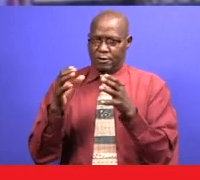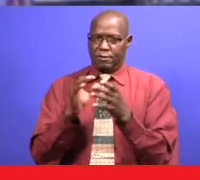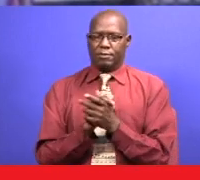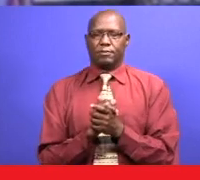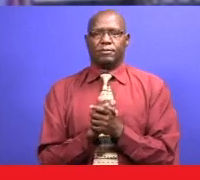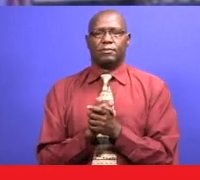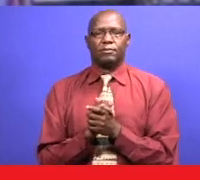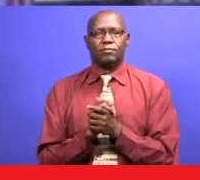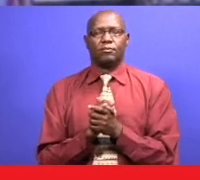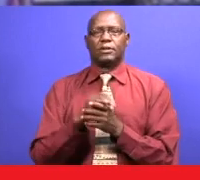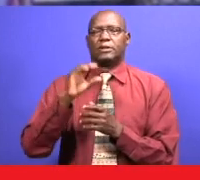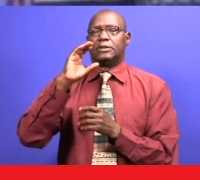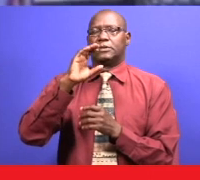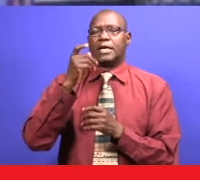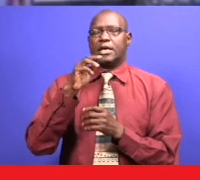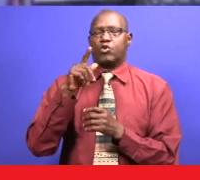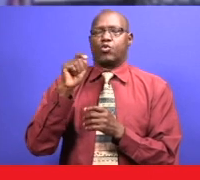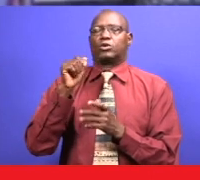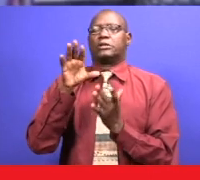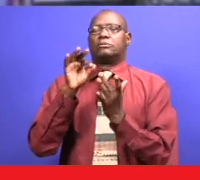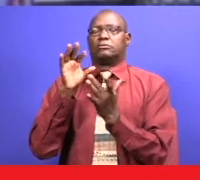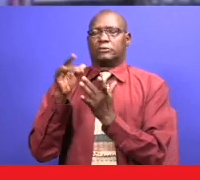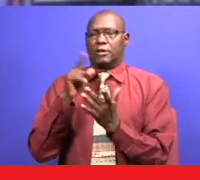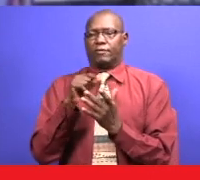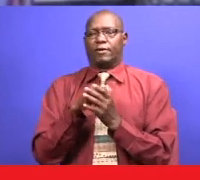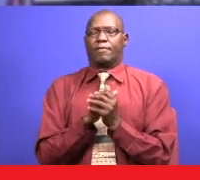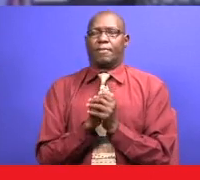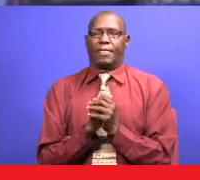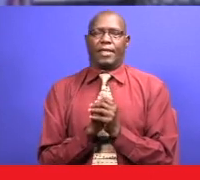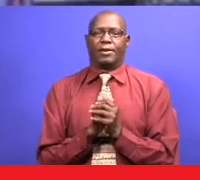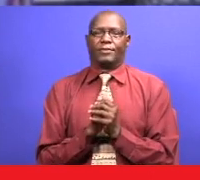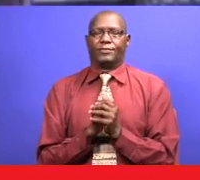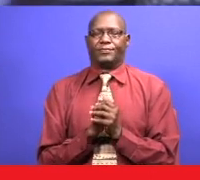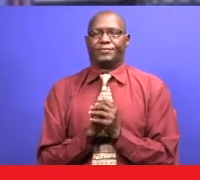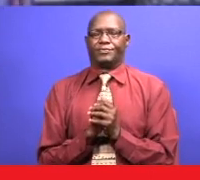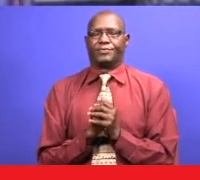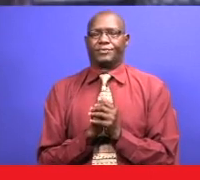Kennedy Kimani, Hope TV Newswatch, Nairobi.